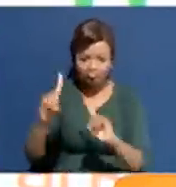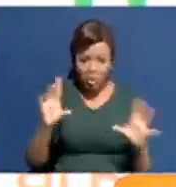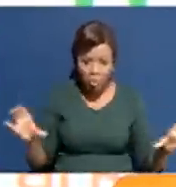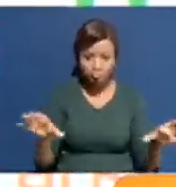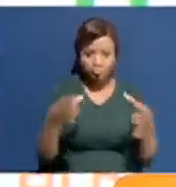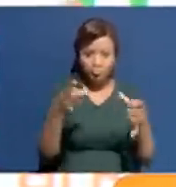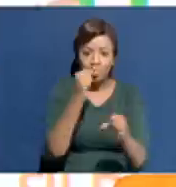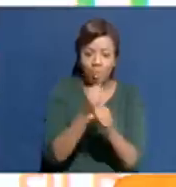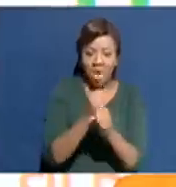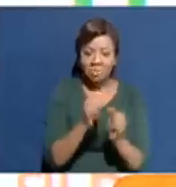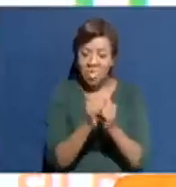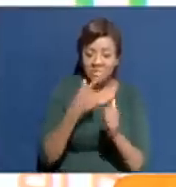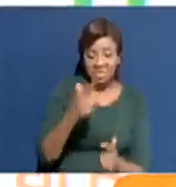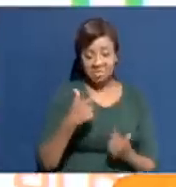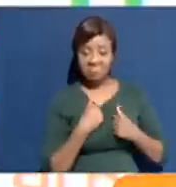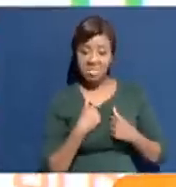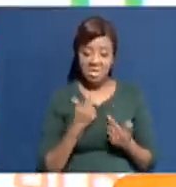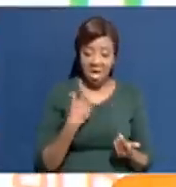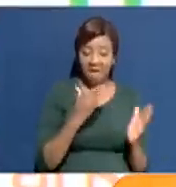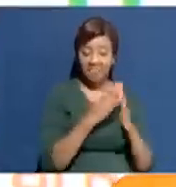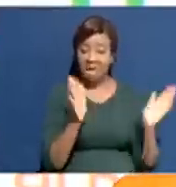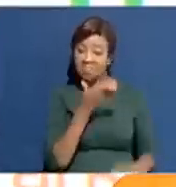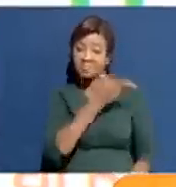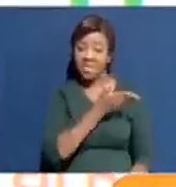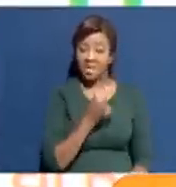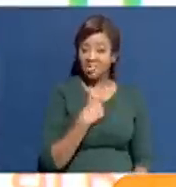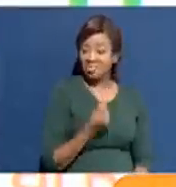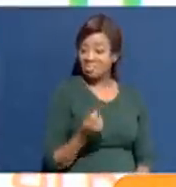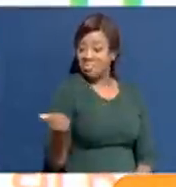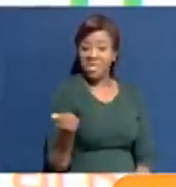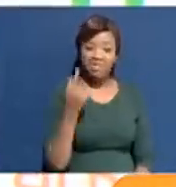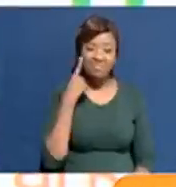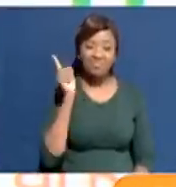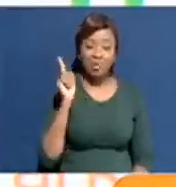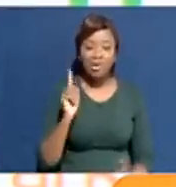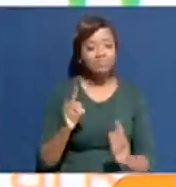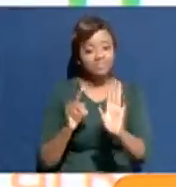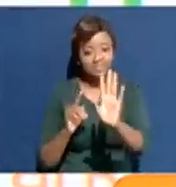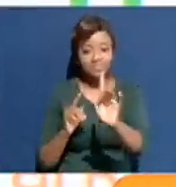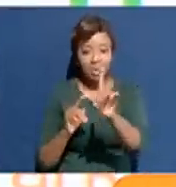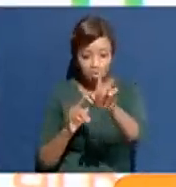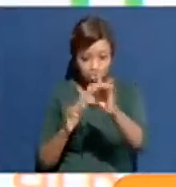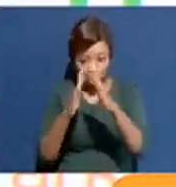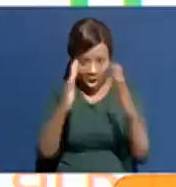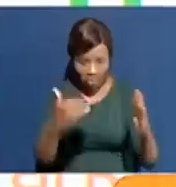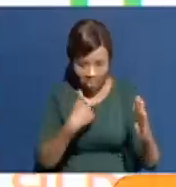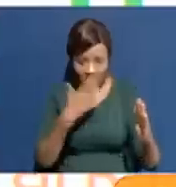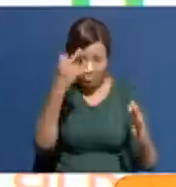wengine wakisema mimi niko na nyumba ni mimi niko na haja gani na kucontribute. Wewe uko na nyumba kwa sababu uko na